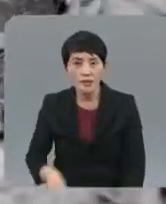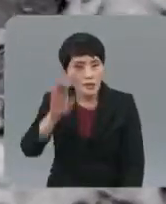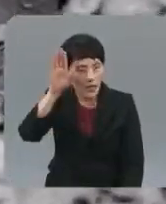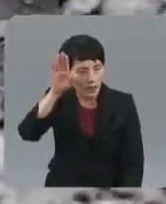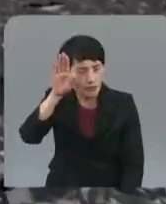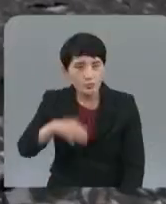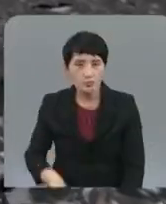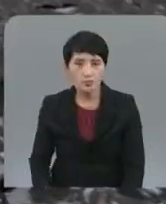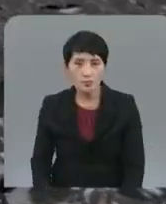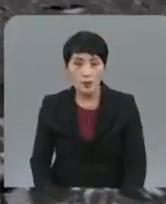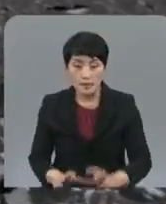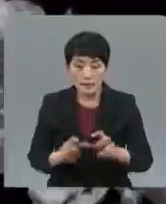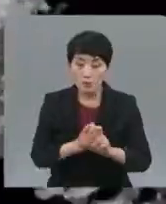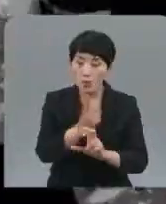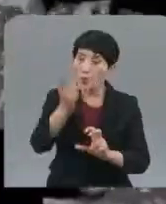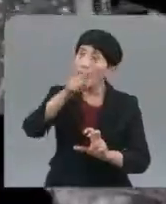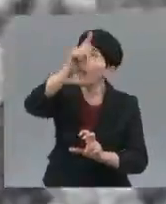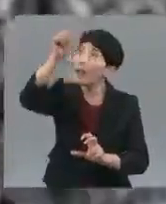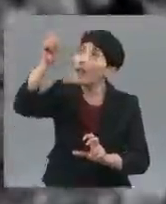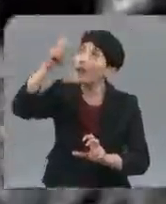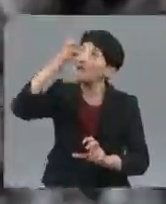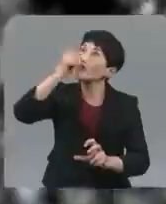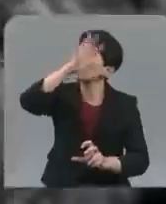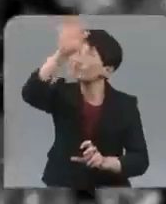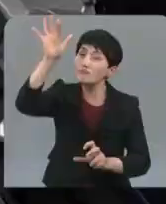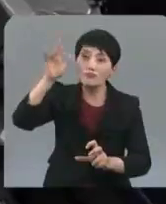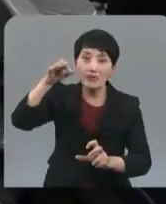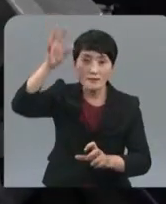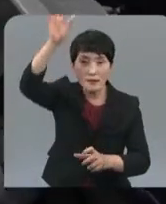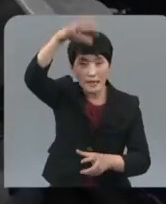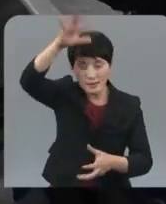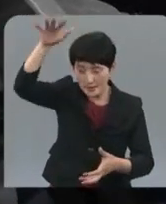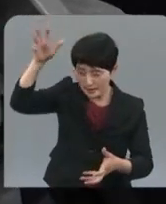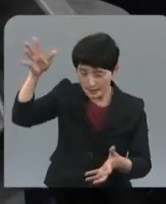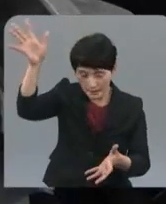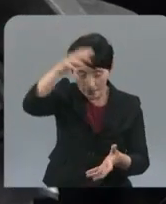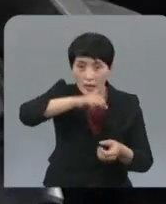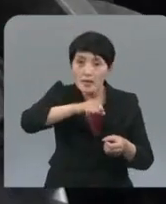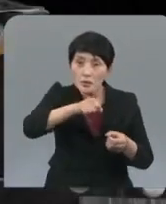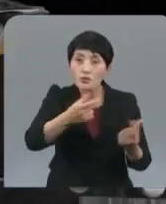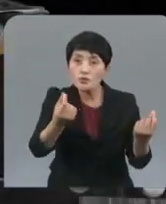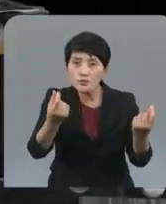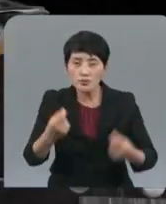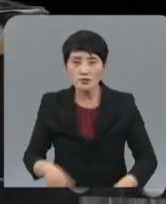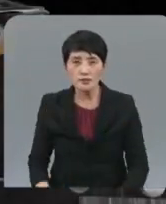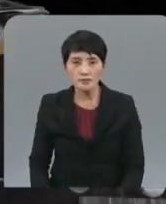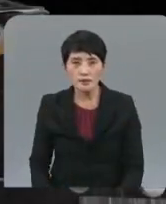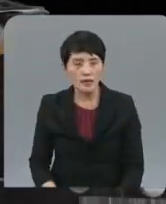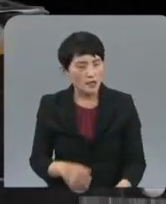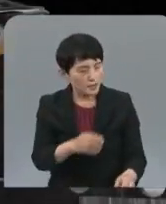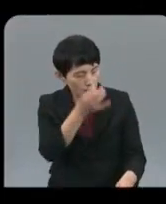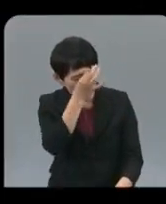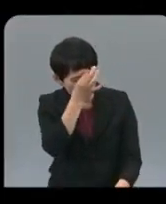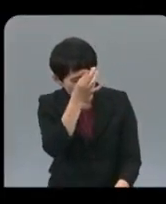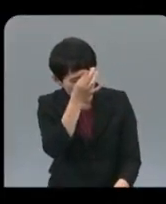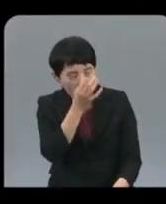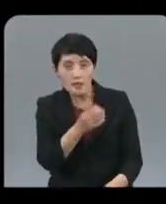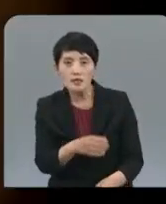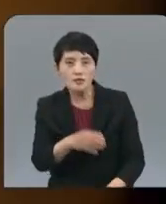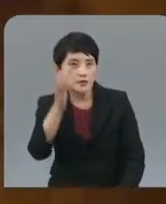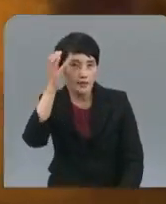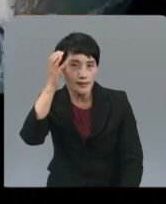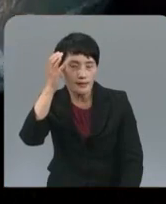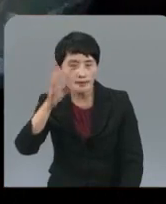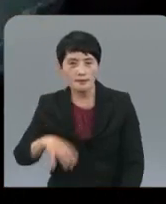kỳ vọng công nghệ thu gom rác vũ trụ sẽ có thể phát triển thành công nghệ có thể thu thập và mang về trái đất các vật chất khác như tiểu hành tinh phục vụ cho